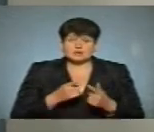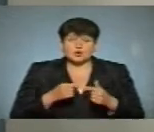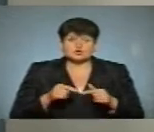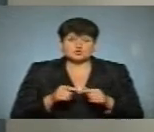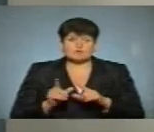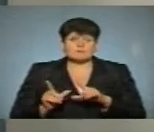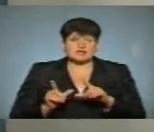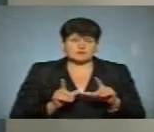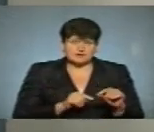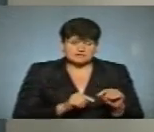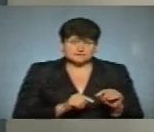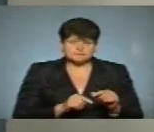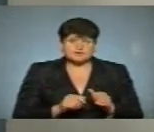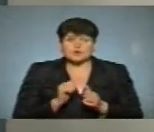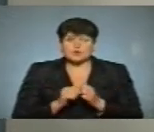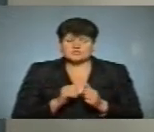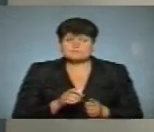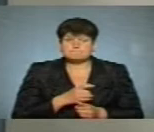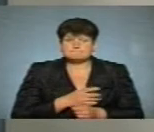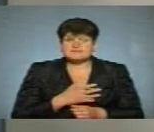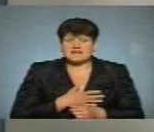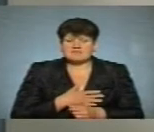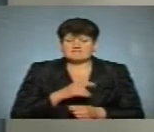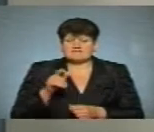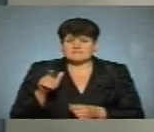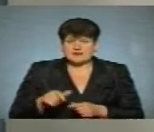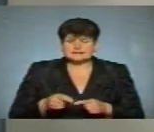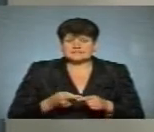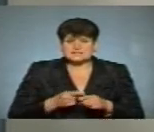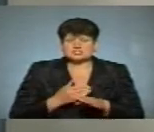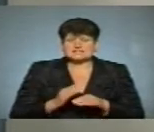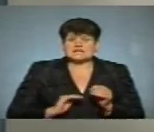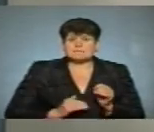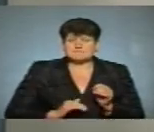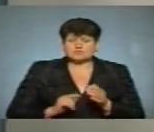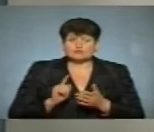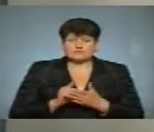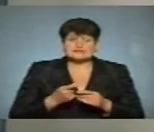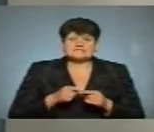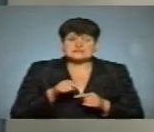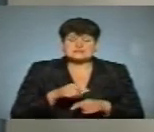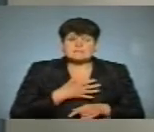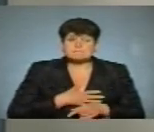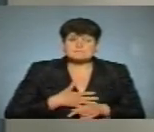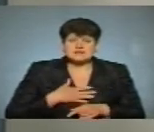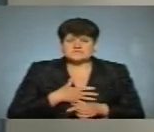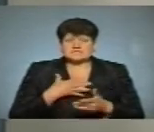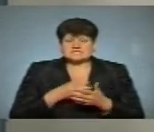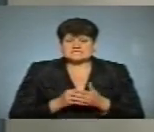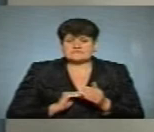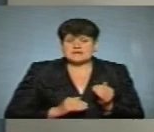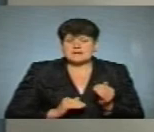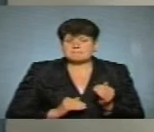перевезення. Тому десь кожен приватник, це як частинка кожного їхнього бізнесу, повинен за це переживати про свій бізнес.